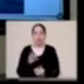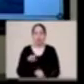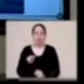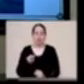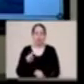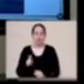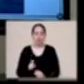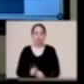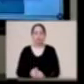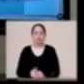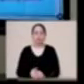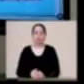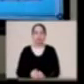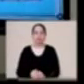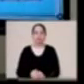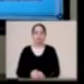орлах.